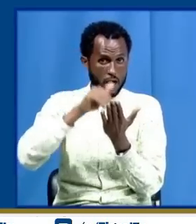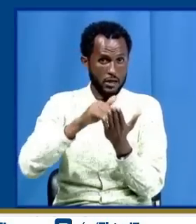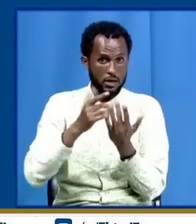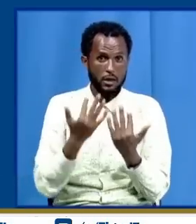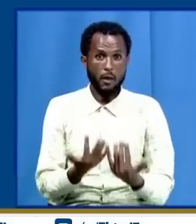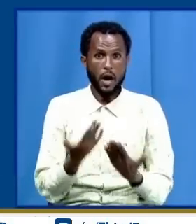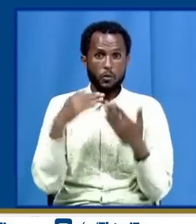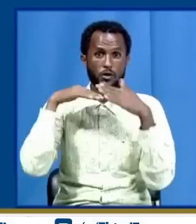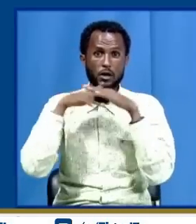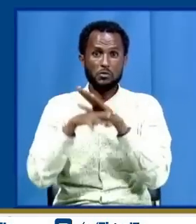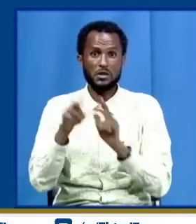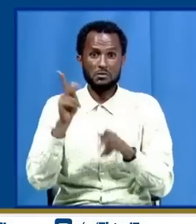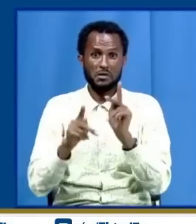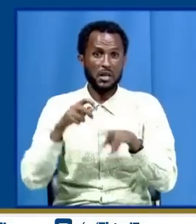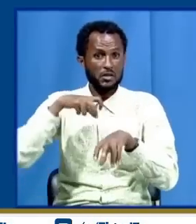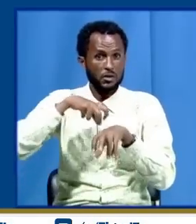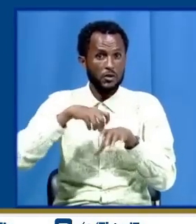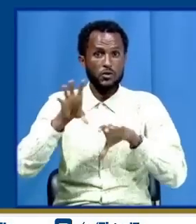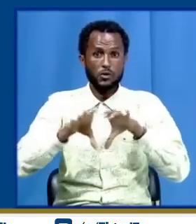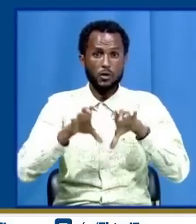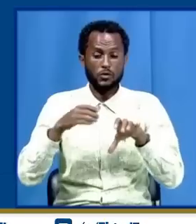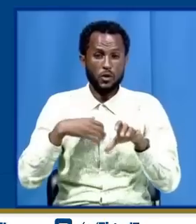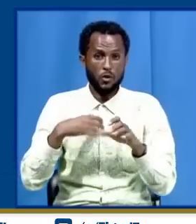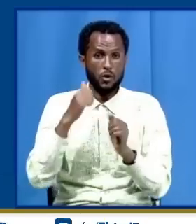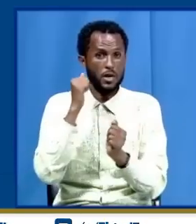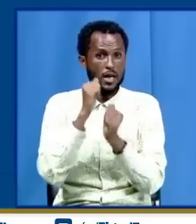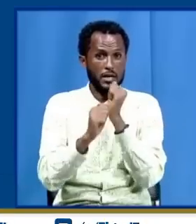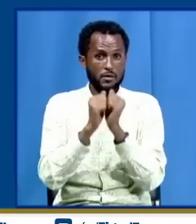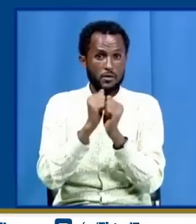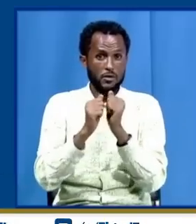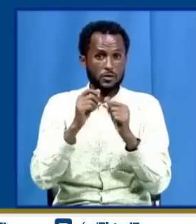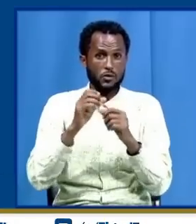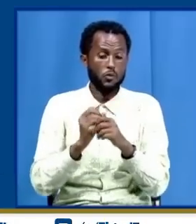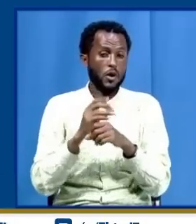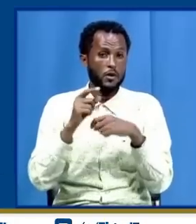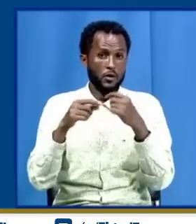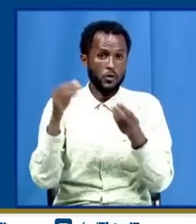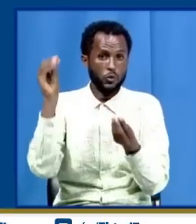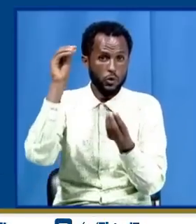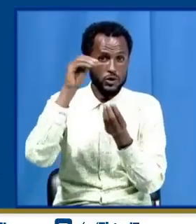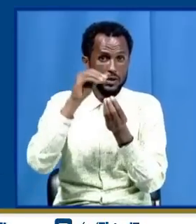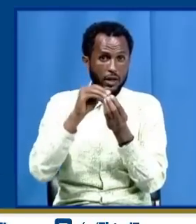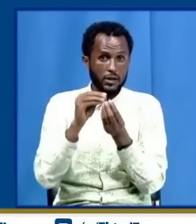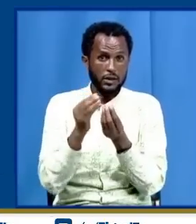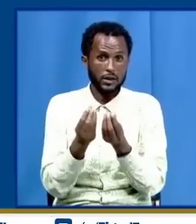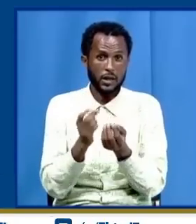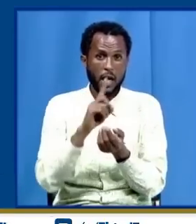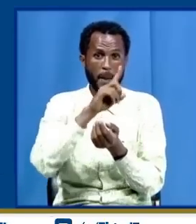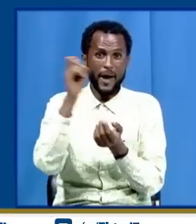ንህዝቢ ትግራይ ንምምብርካኽ ዝገበሮን ዝገብሮ ዘሎን ናይ ዕንወት ወፍሪ ተወሰኽቲ